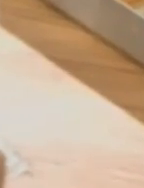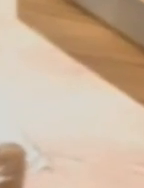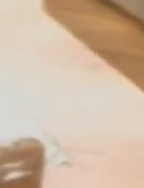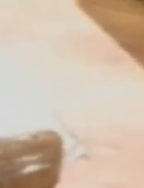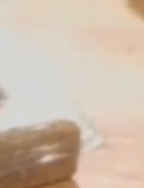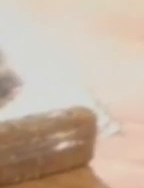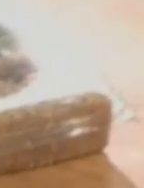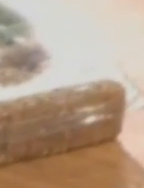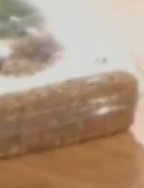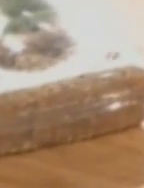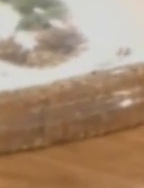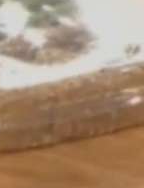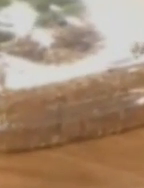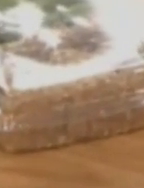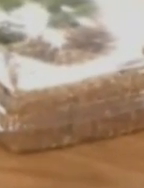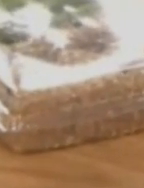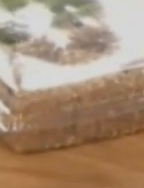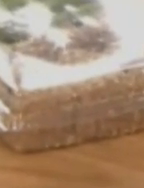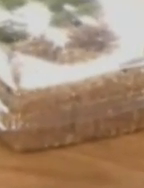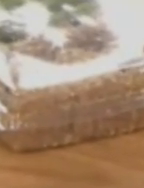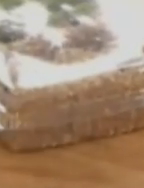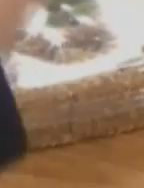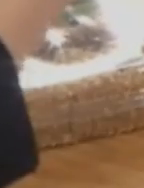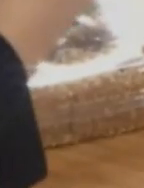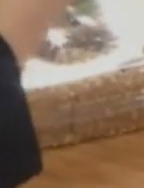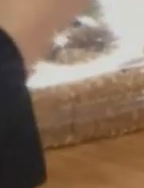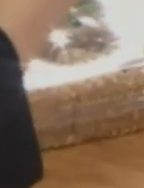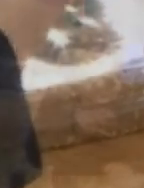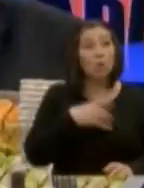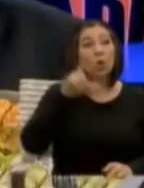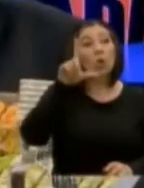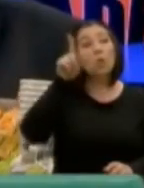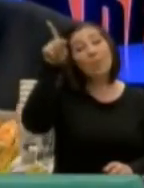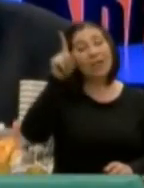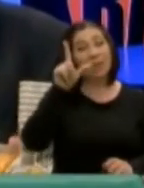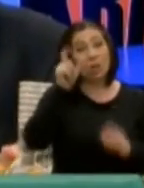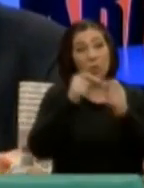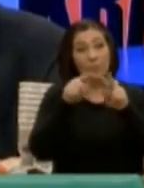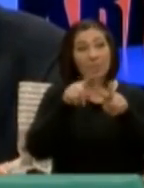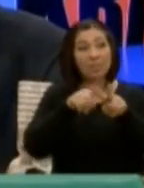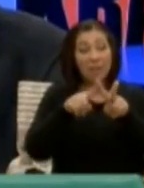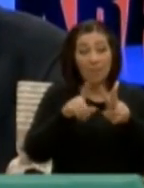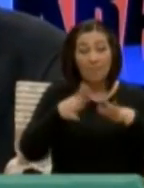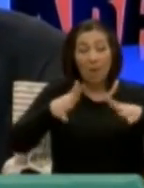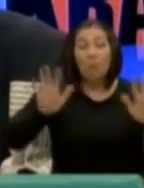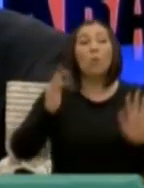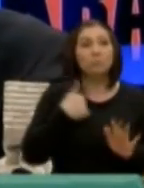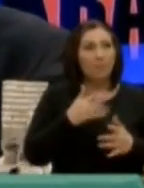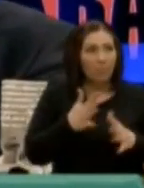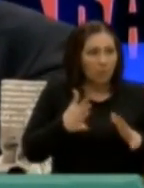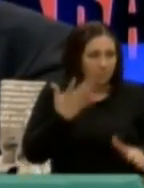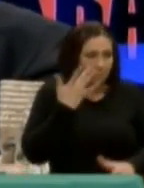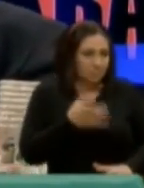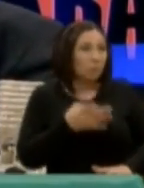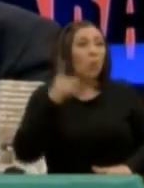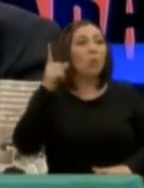şurup akmayacak. Aslında şurup dediğiniz onu da bizim film olarak zaten. Hayır. Lübnan'ınki parlamıyor bile. Bizimki pırıl pırıl. Canım o ne